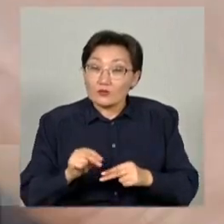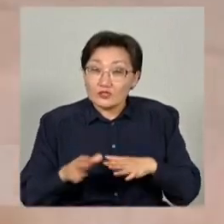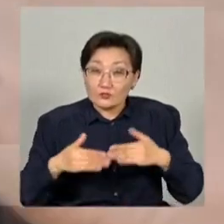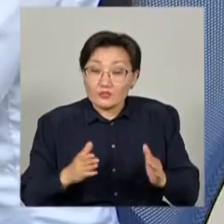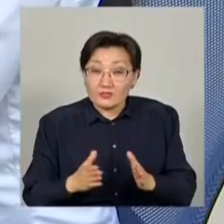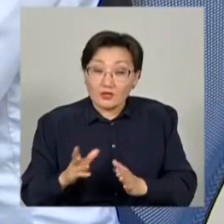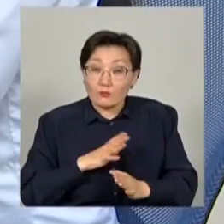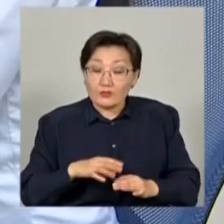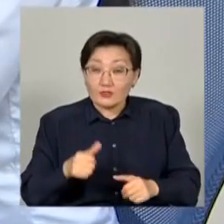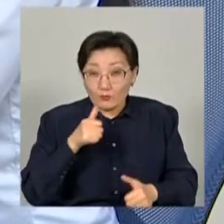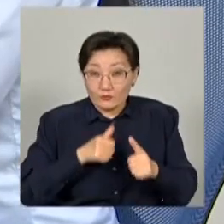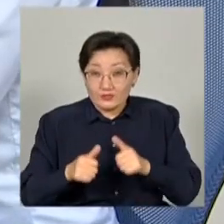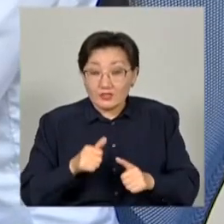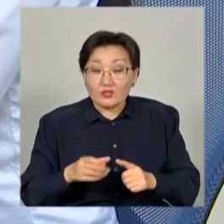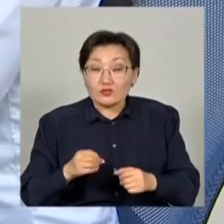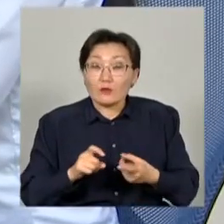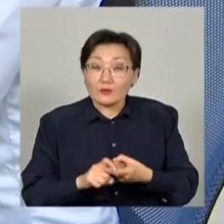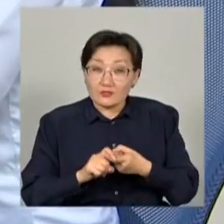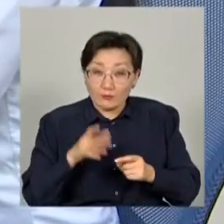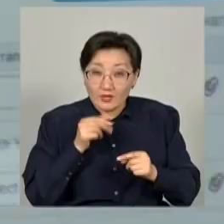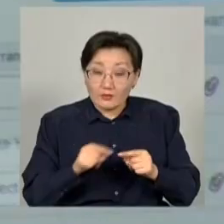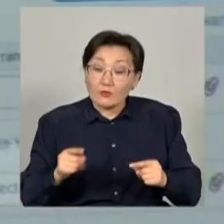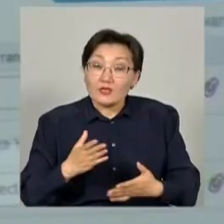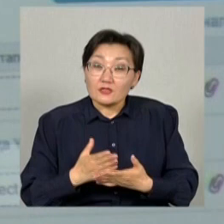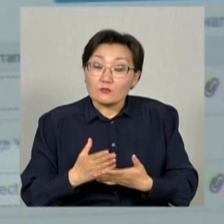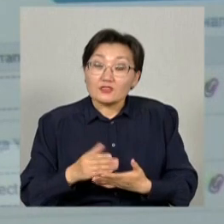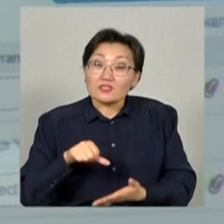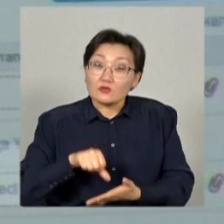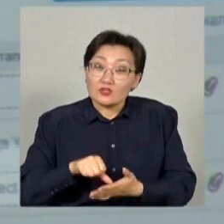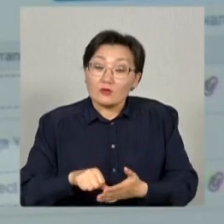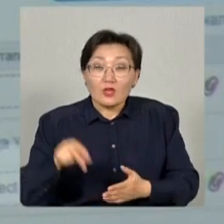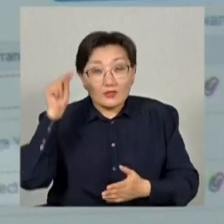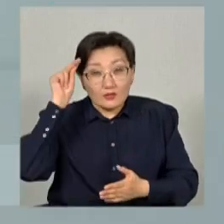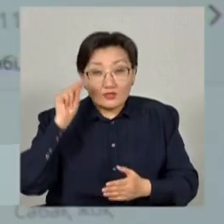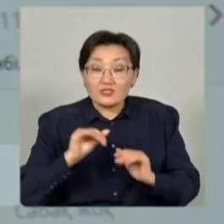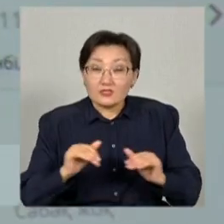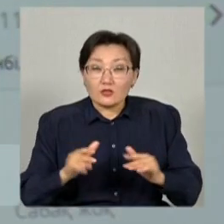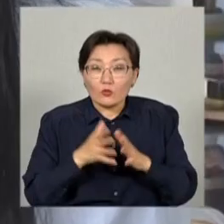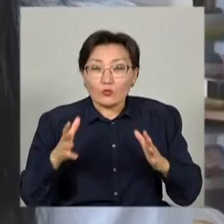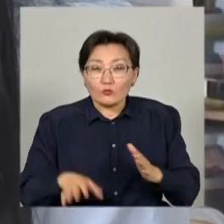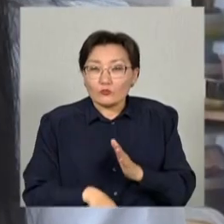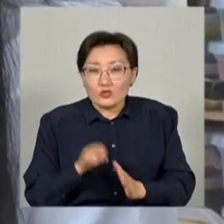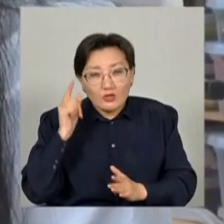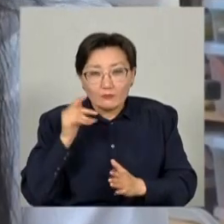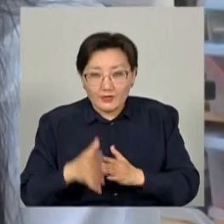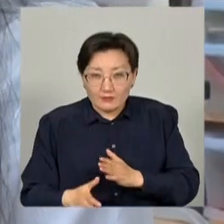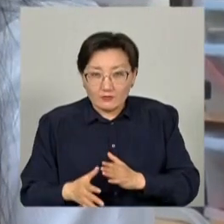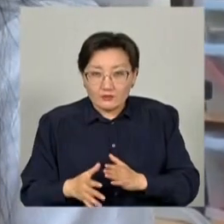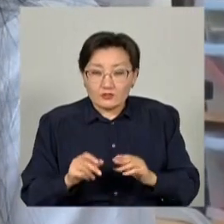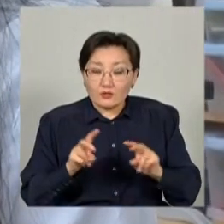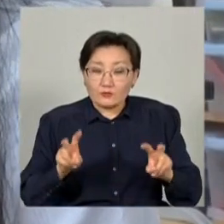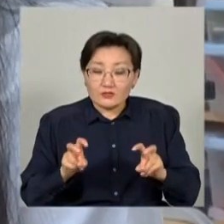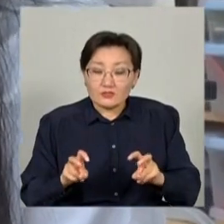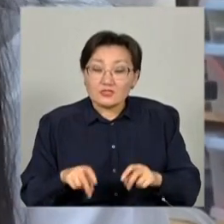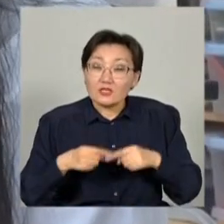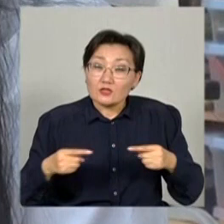Система была пробирована еще в пандемию. Но все-таки, присутствуя на уроках, дети лучше осваивают материал. Конечно, разница в офлайн и